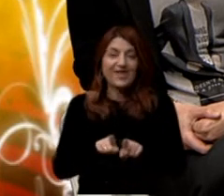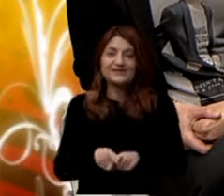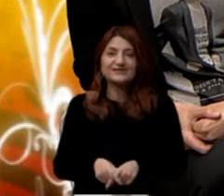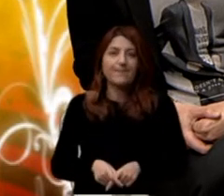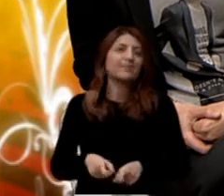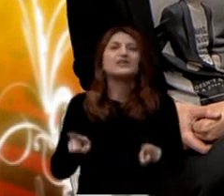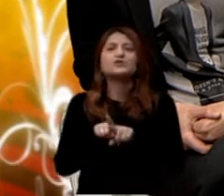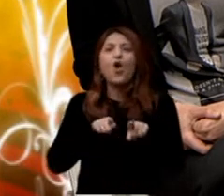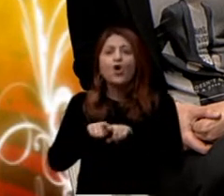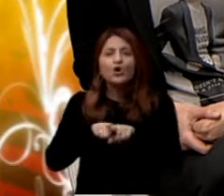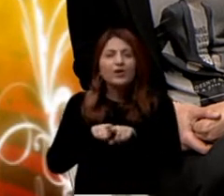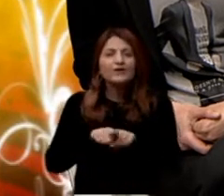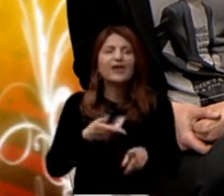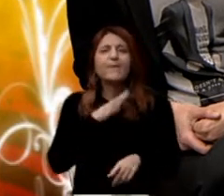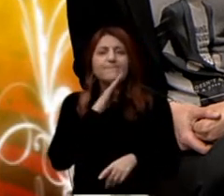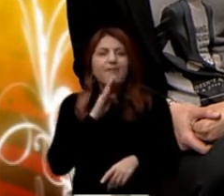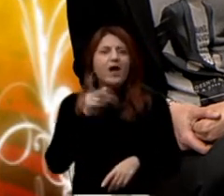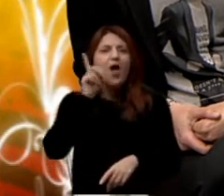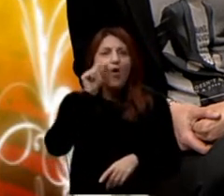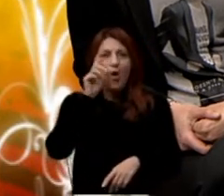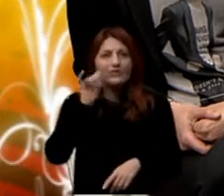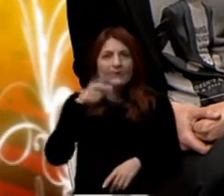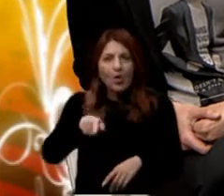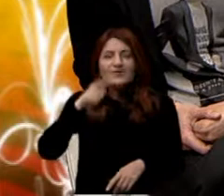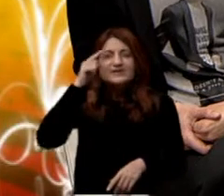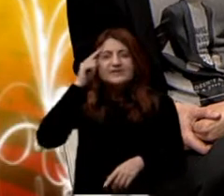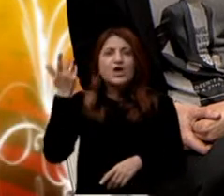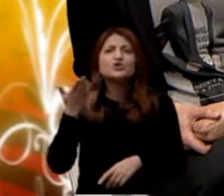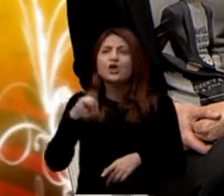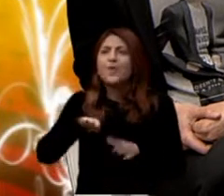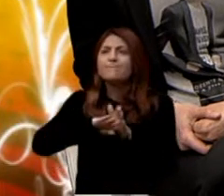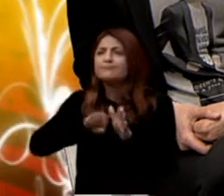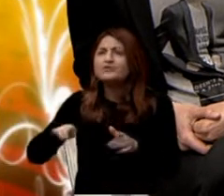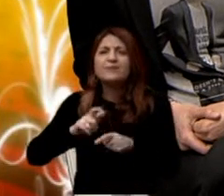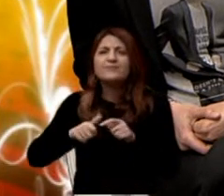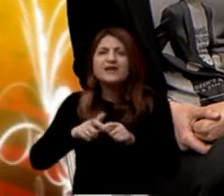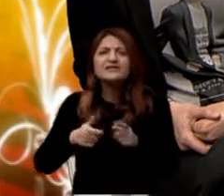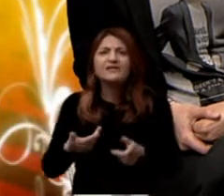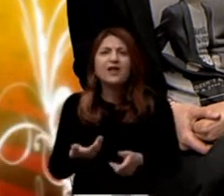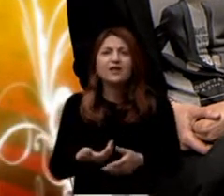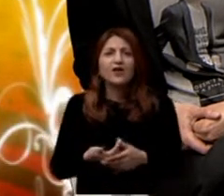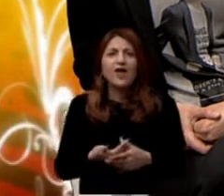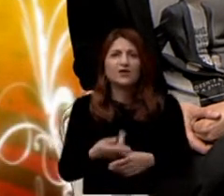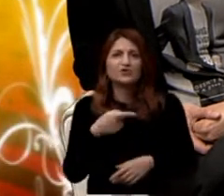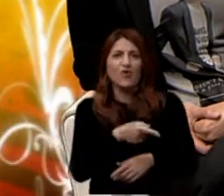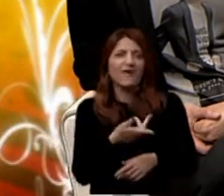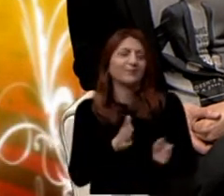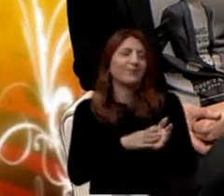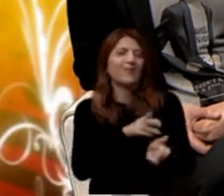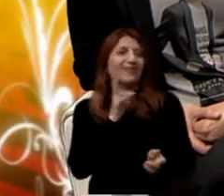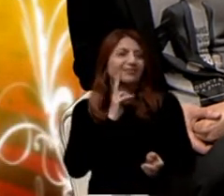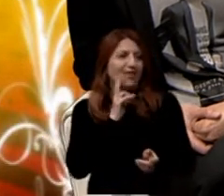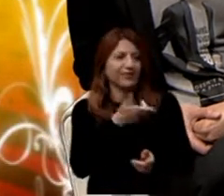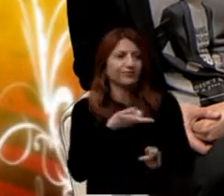taj otac ili majka znaju koje su to specifičnosti da bi mogle tetu tu koju plaćaju, da li